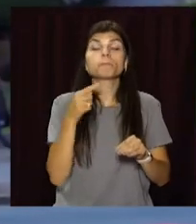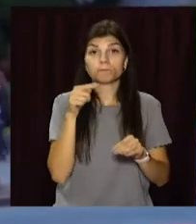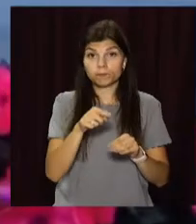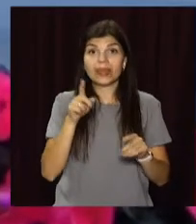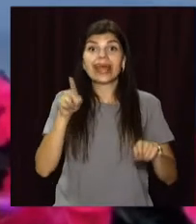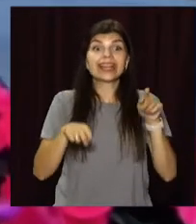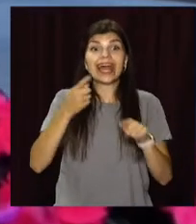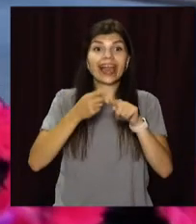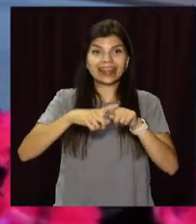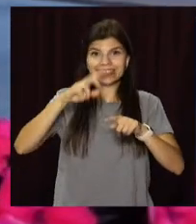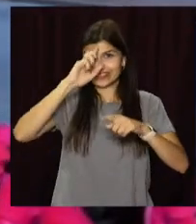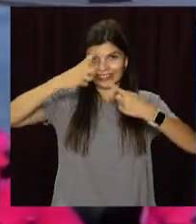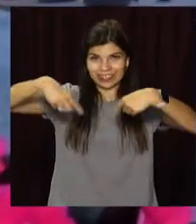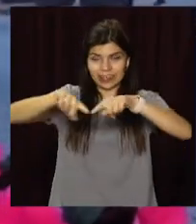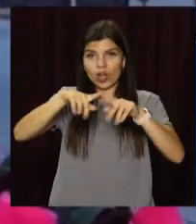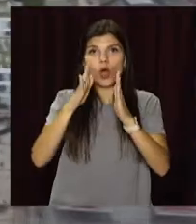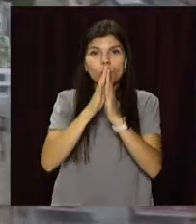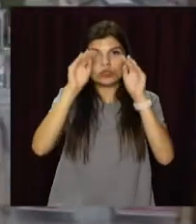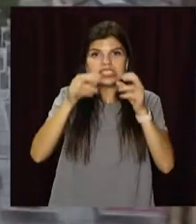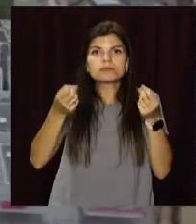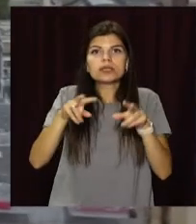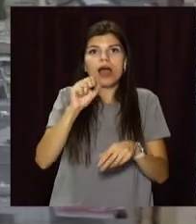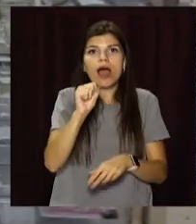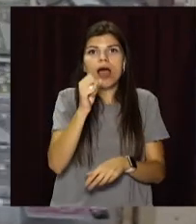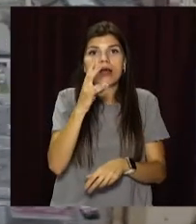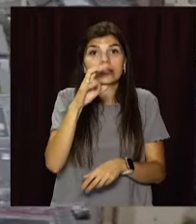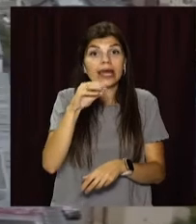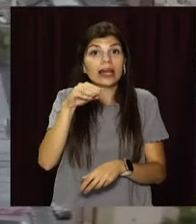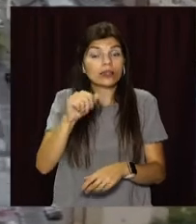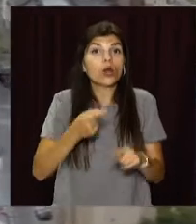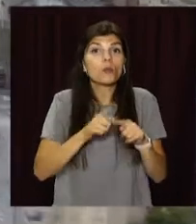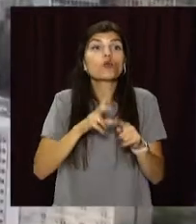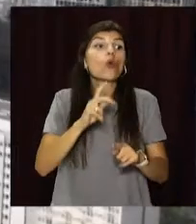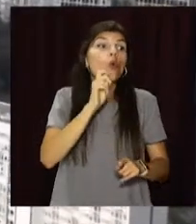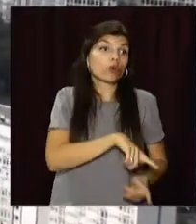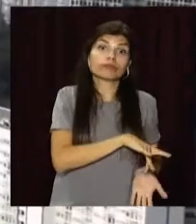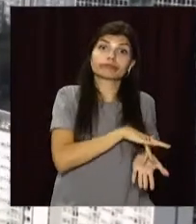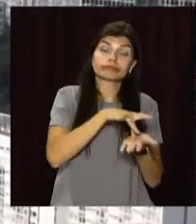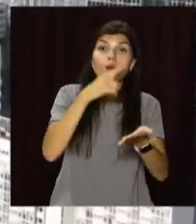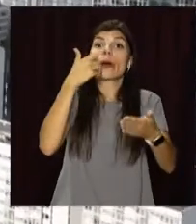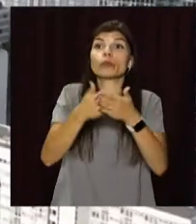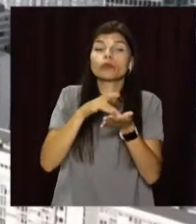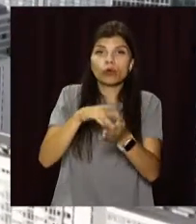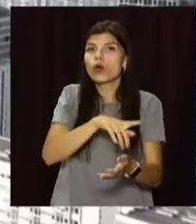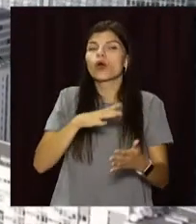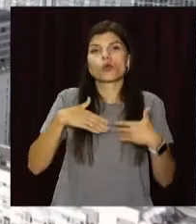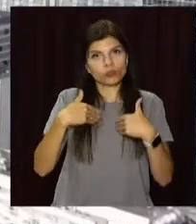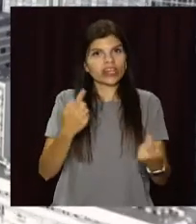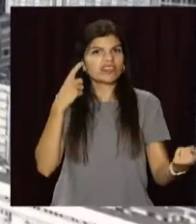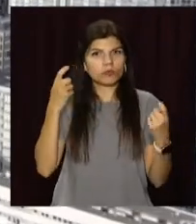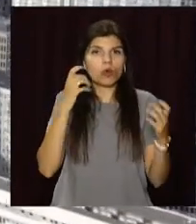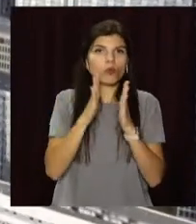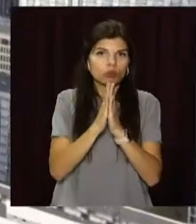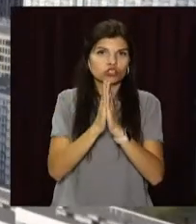деякі з цих країн просять заповнити спеціальні анкети. Тому українським мандрівникам перед поїздкою радять перевіряти інформацію